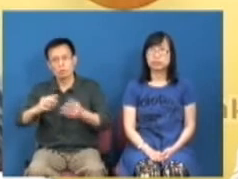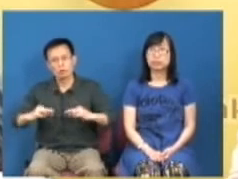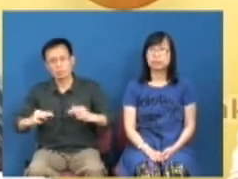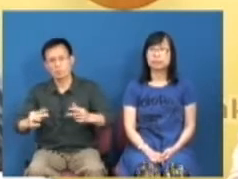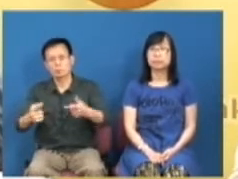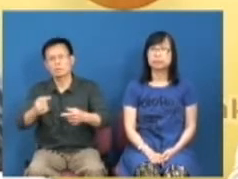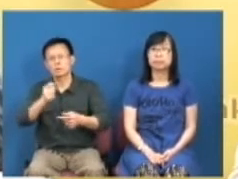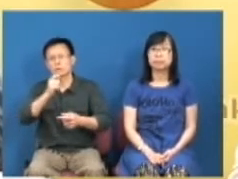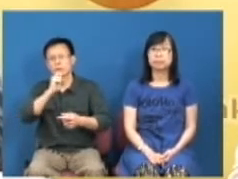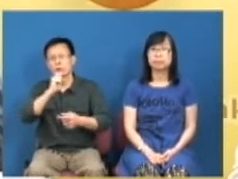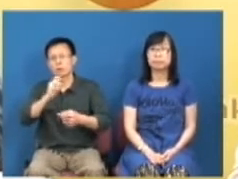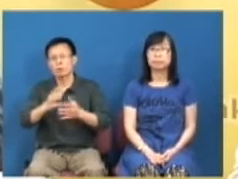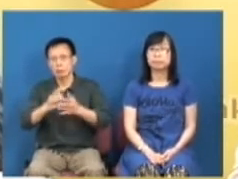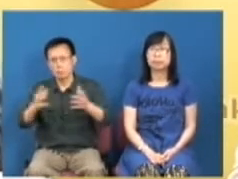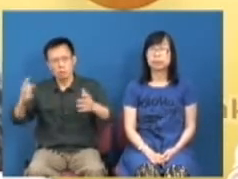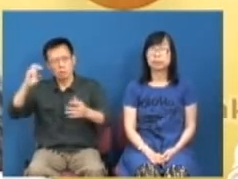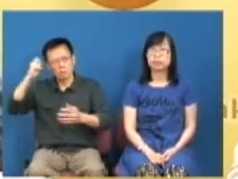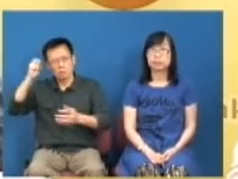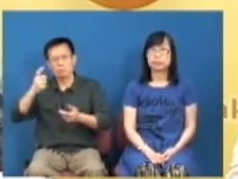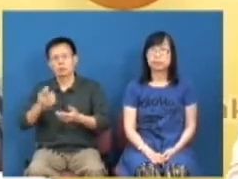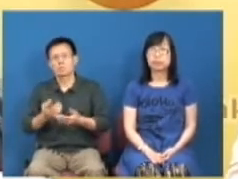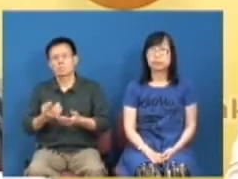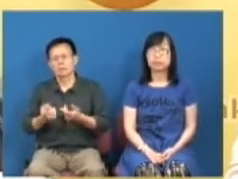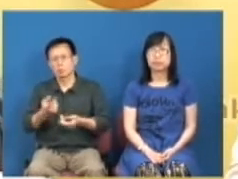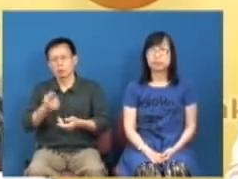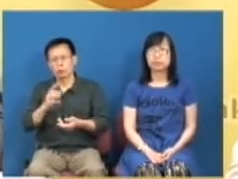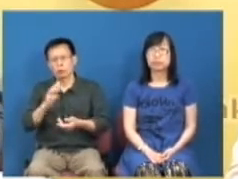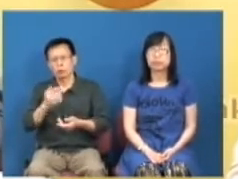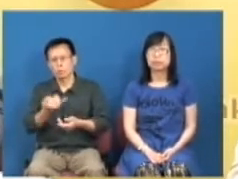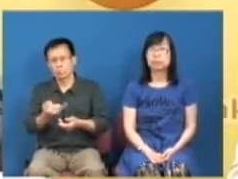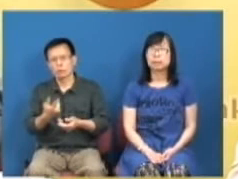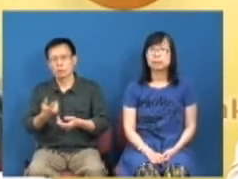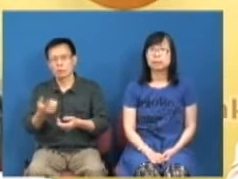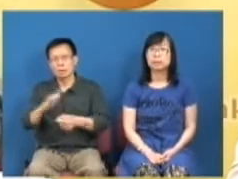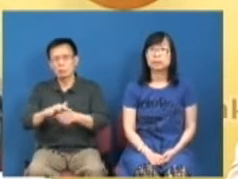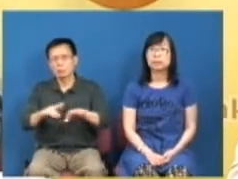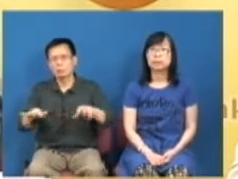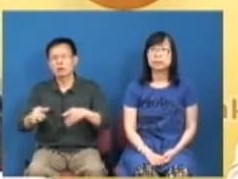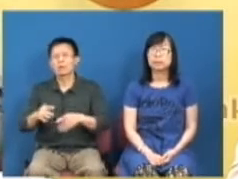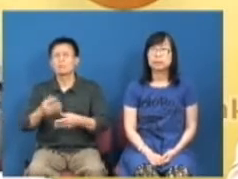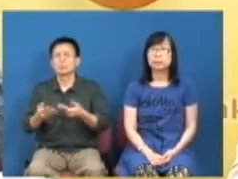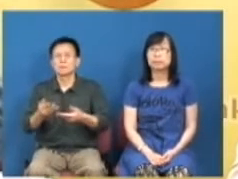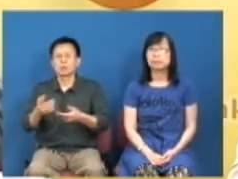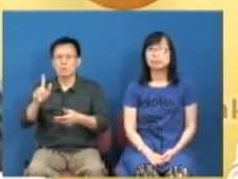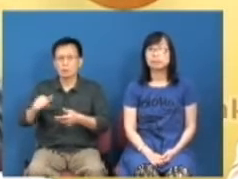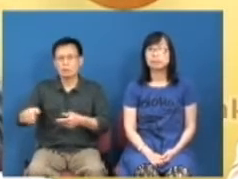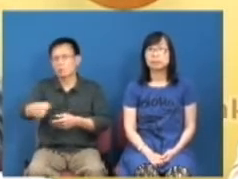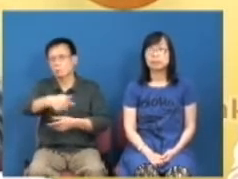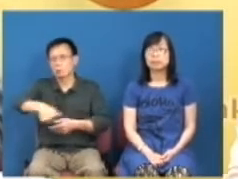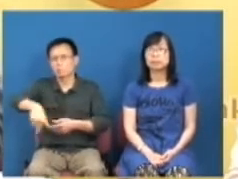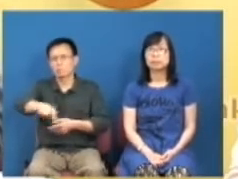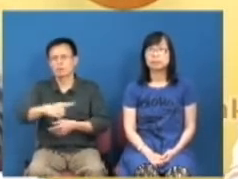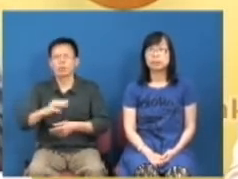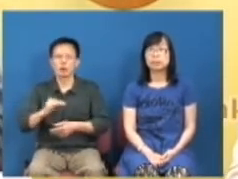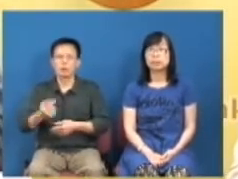會有一個好大嘅考慮咯。即係其實會唔會單單只係填海，咁定係可能喺啲舊區嘅方面就